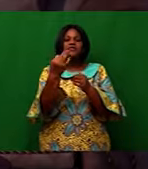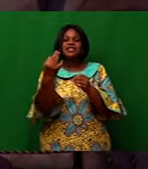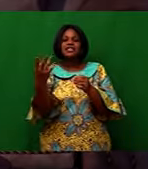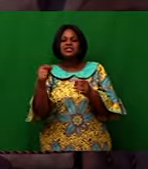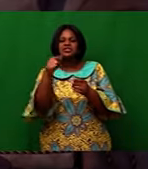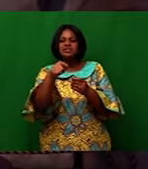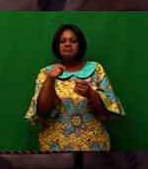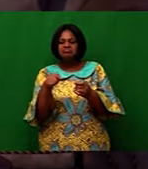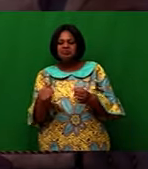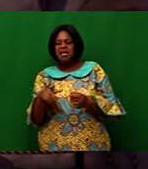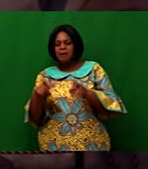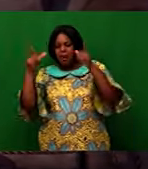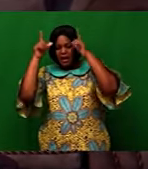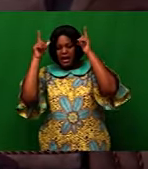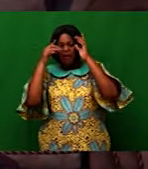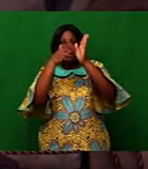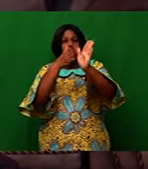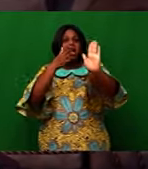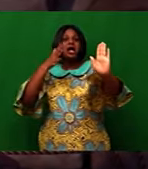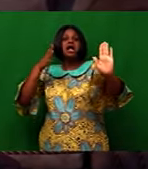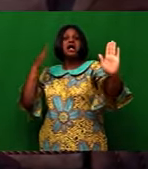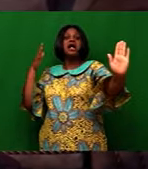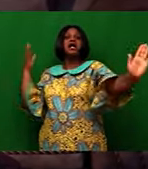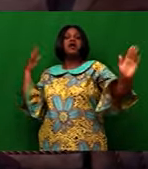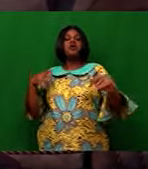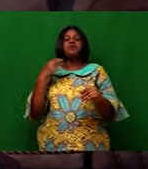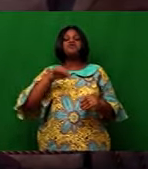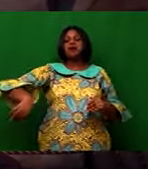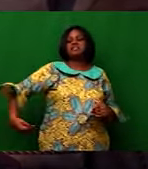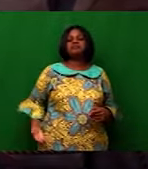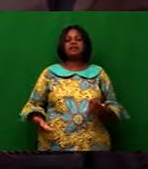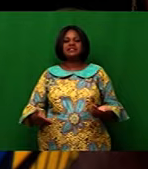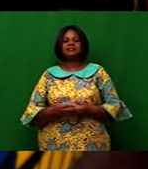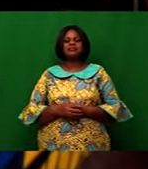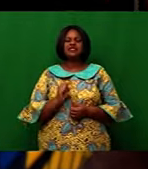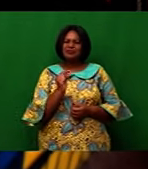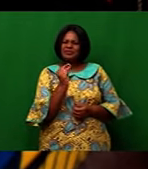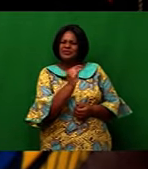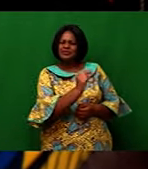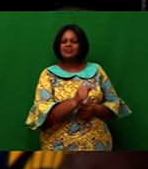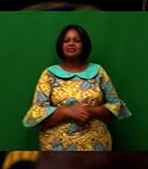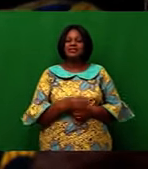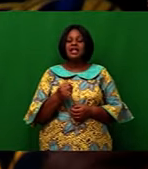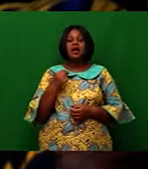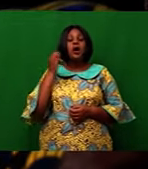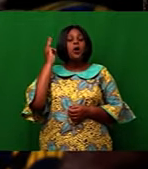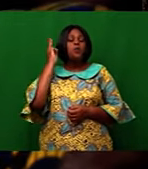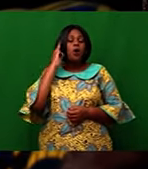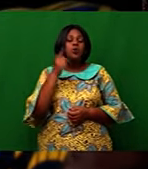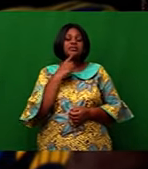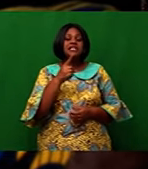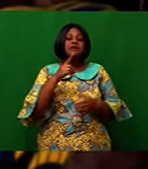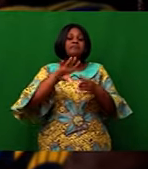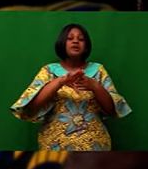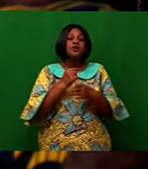muna dongeri nani vese vari pamuraini handiti vamwene takungoswinya Paura akataura achiti nekuda